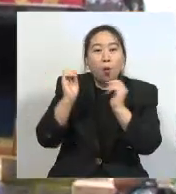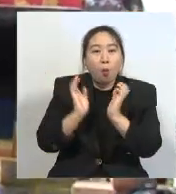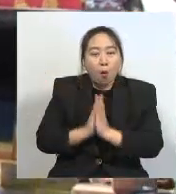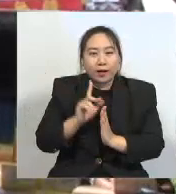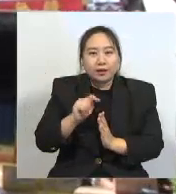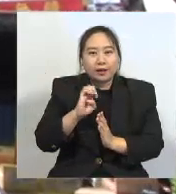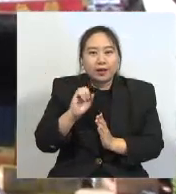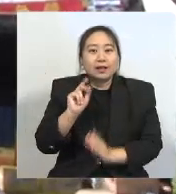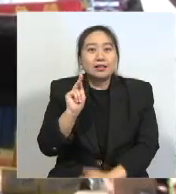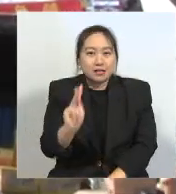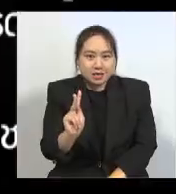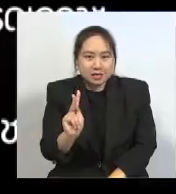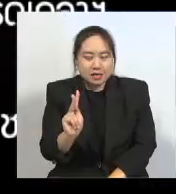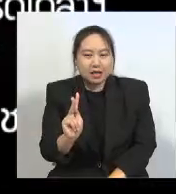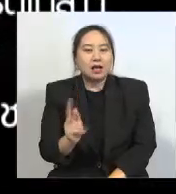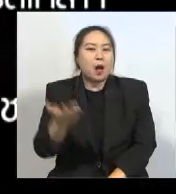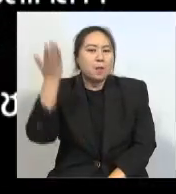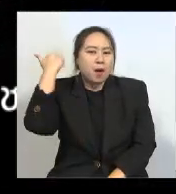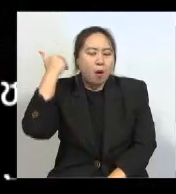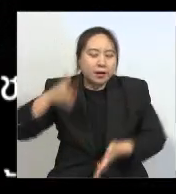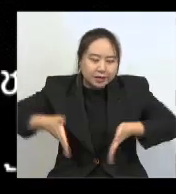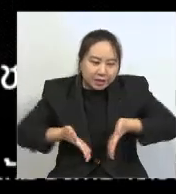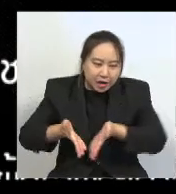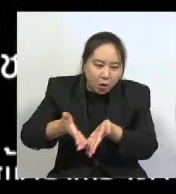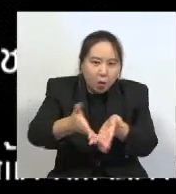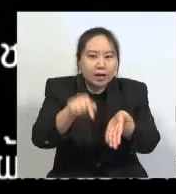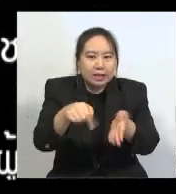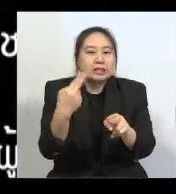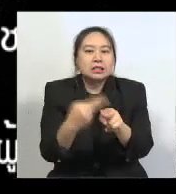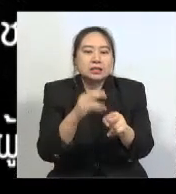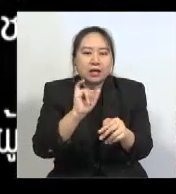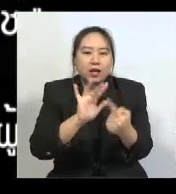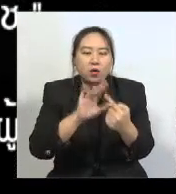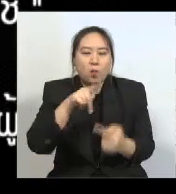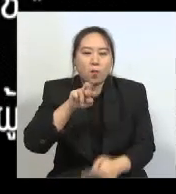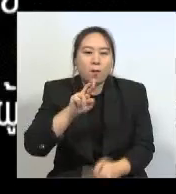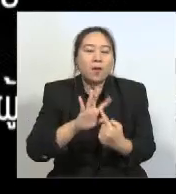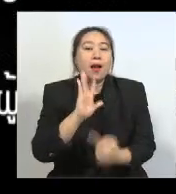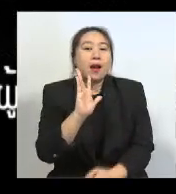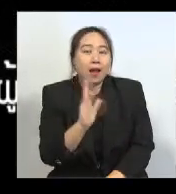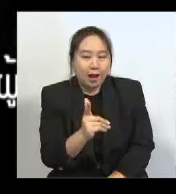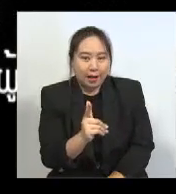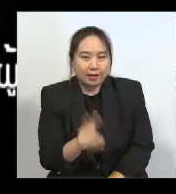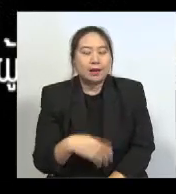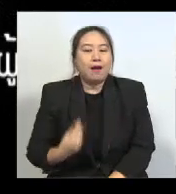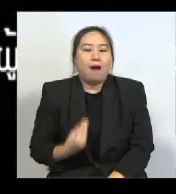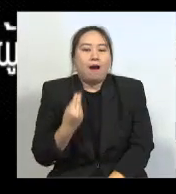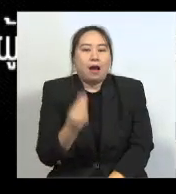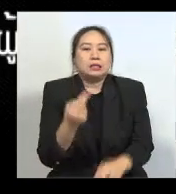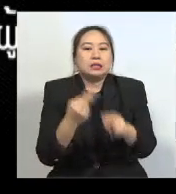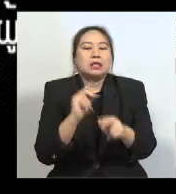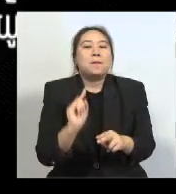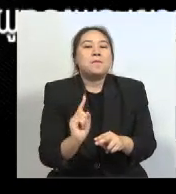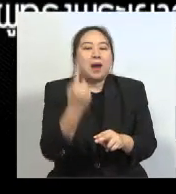สุดของถนนเยาวราชในอดีตถนนเส้นนี้ชื่อถนนยุพราชได้โปรดเกล้าโปรดกระหม่อมพระราชทานนามใหม่ว่